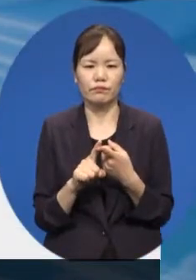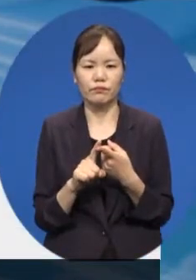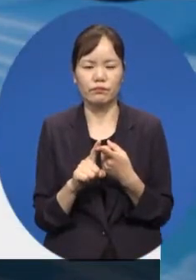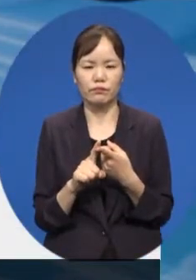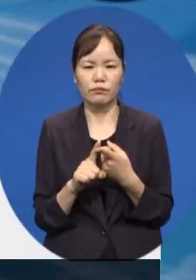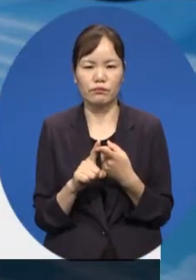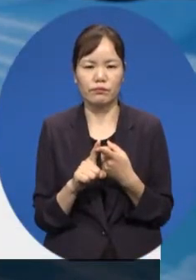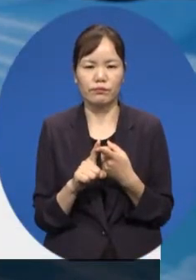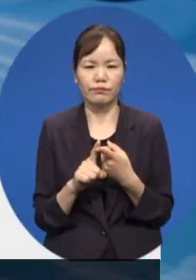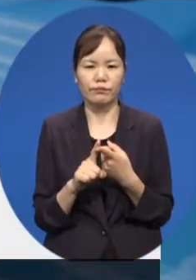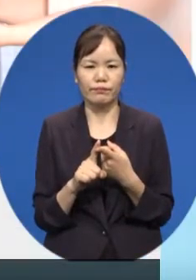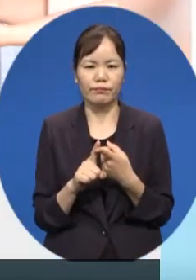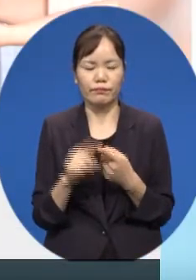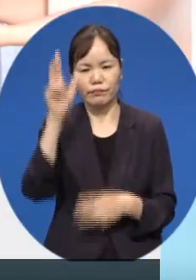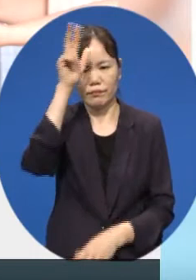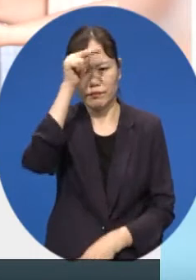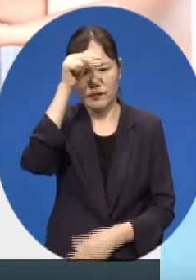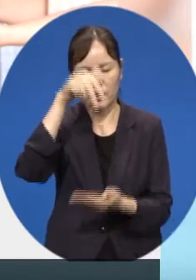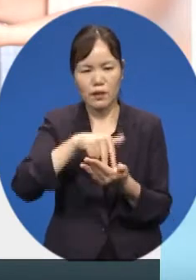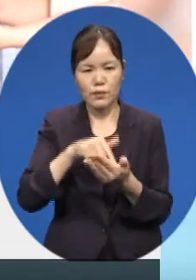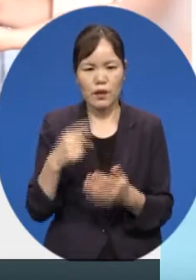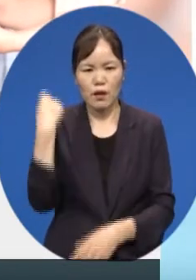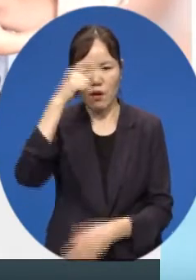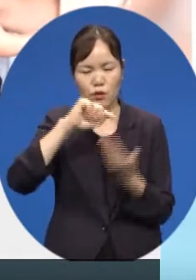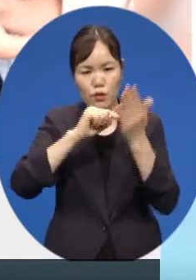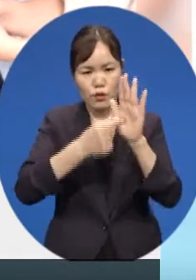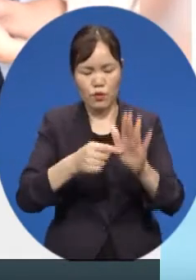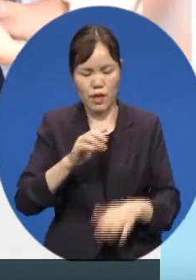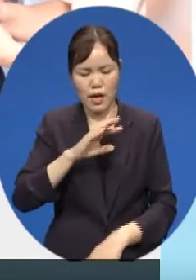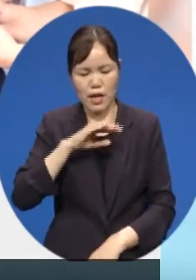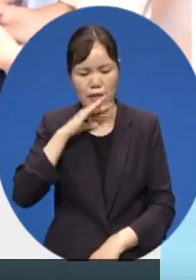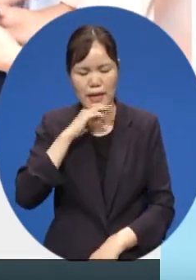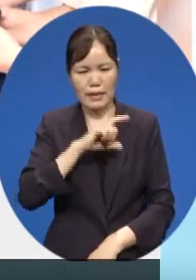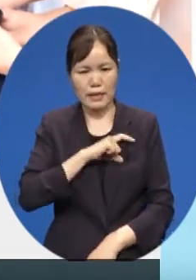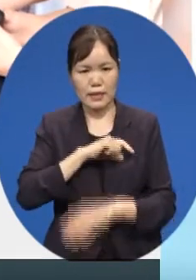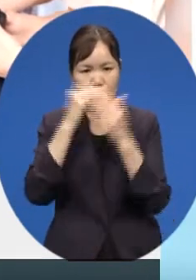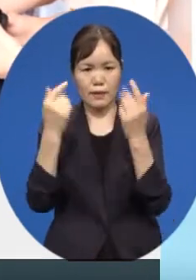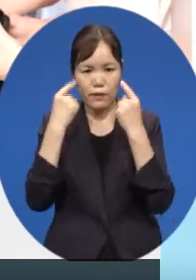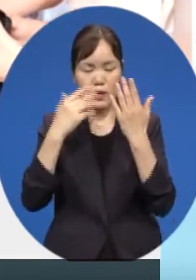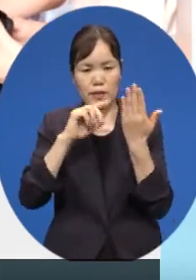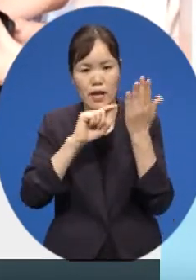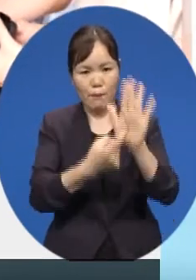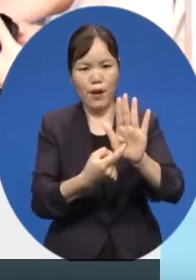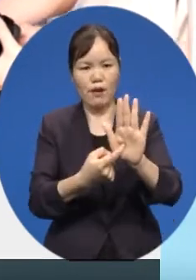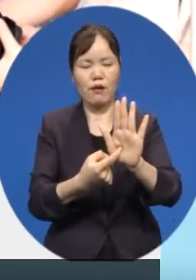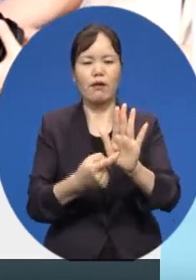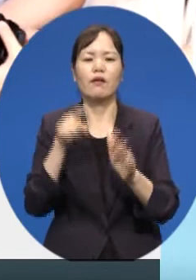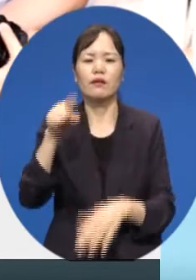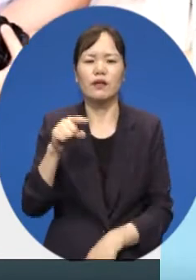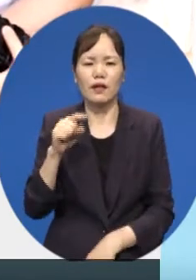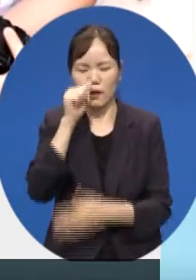잠깐 쉬었는데 이게 경찰 단계에서 우리가 하는 진상 공개해요 그 사람의 얼굴 나이 이름 정확하게 땅 찍어서 보여 주는 것 4 이게